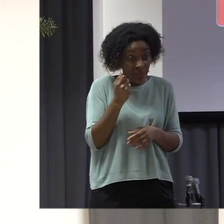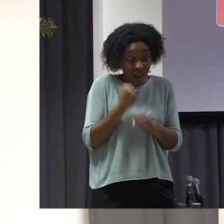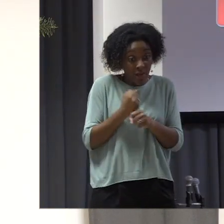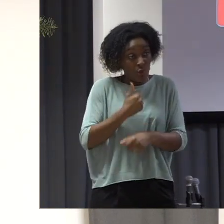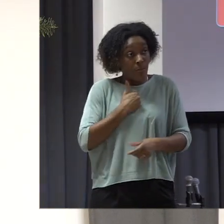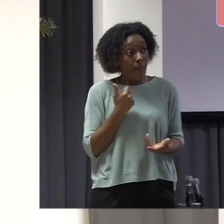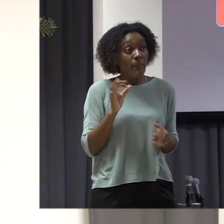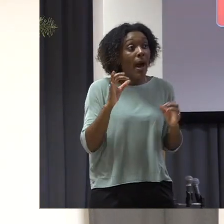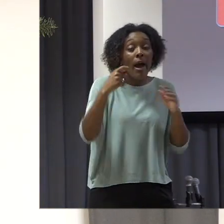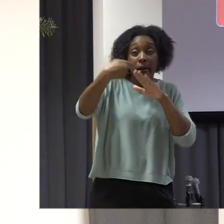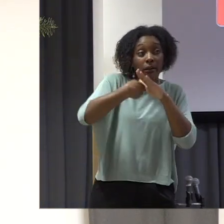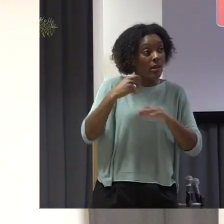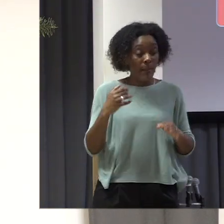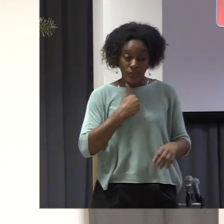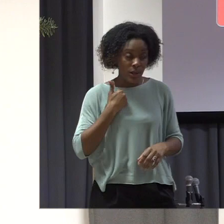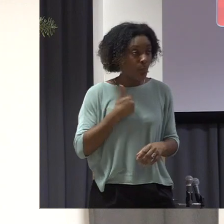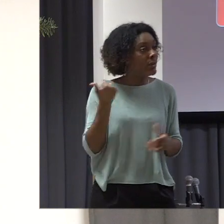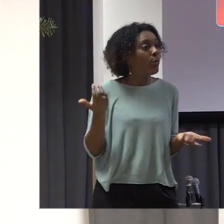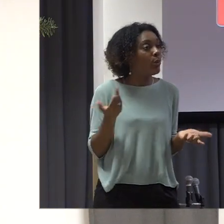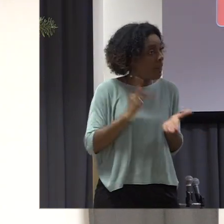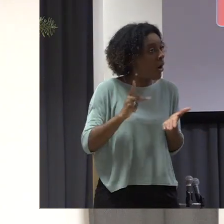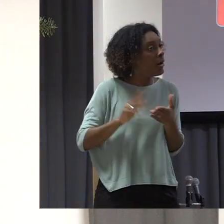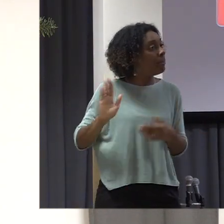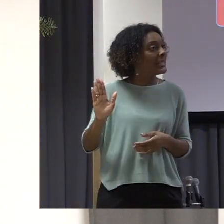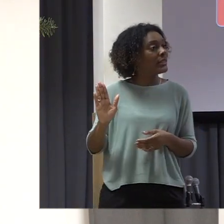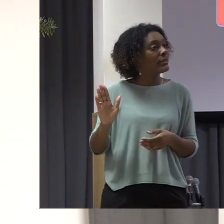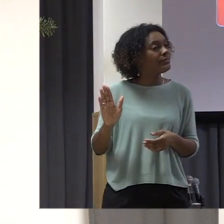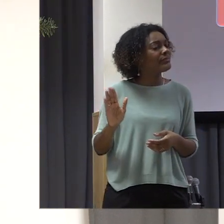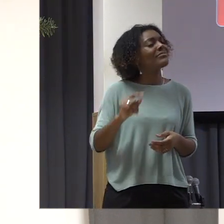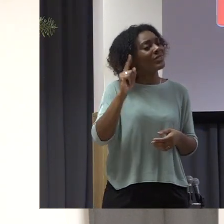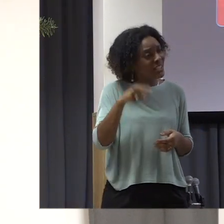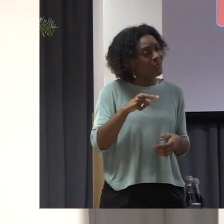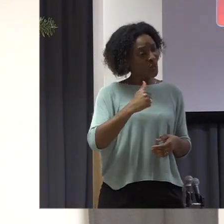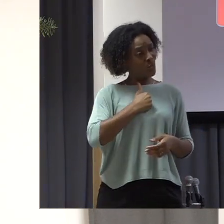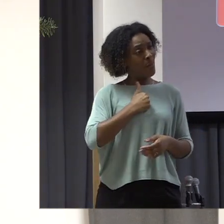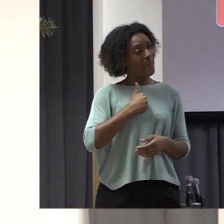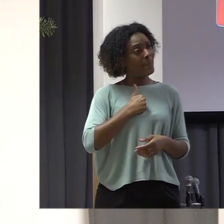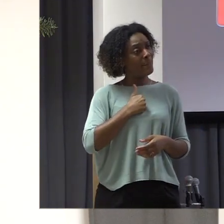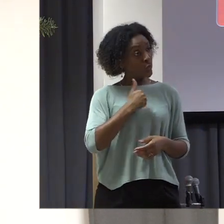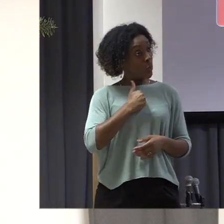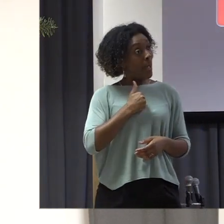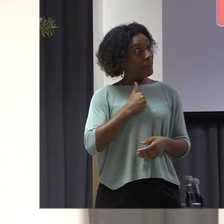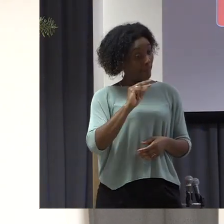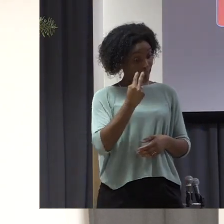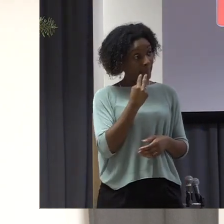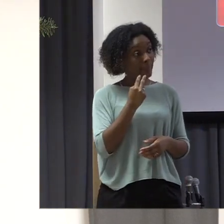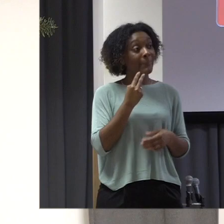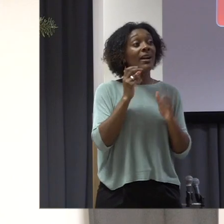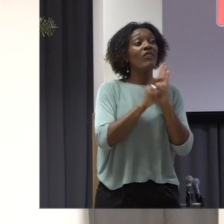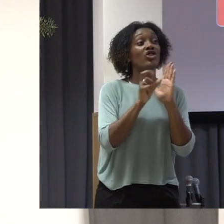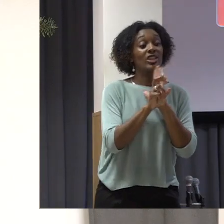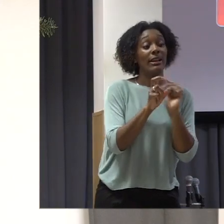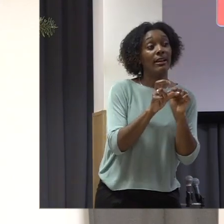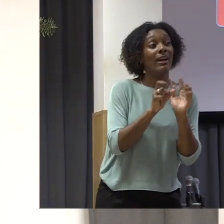personne. Donc comprenons bien que nous-mêmes, ceux qui annoncent le message, des fois, peuvent avoir